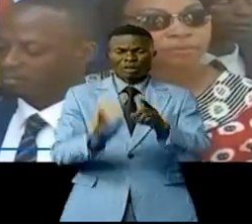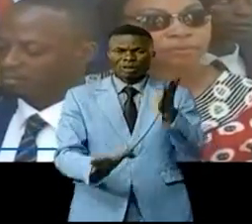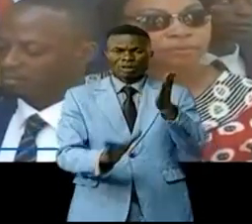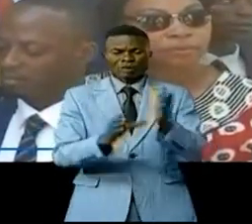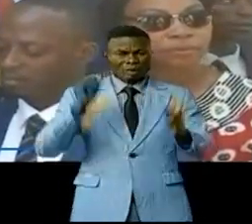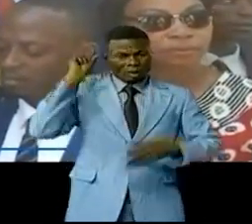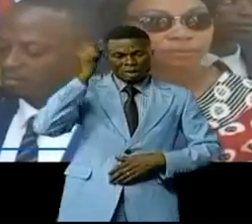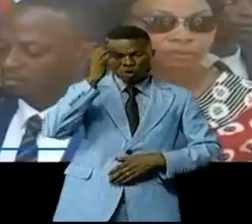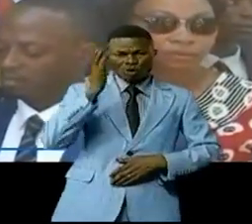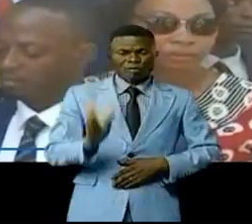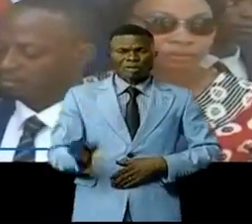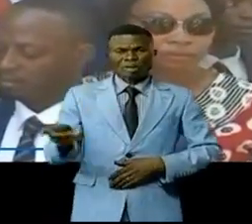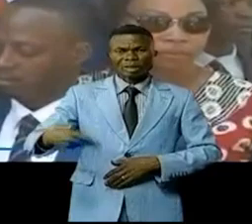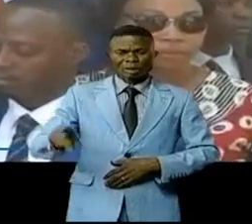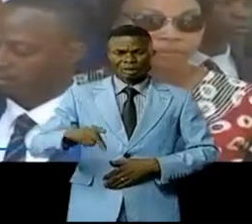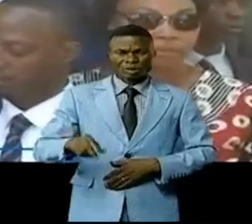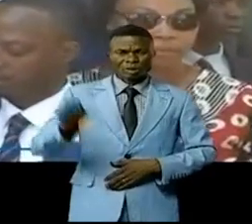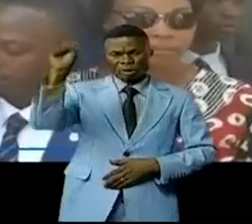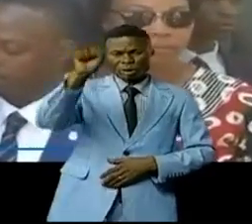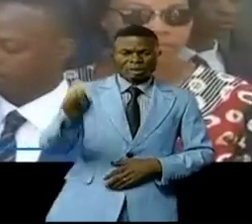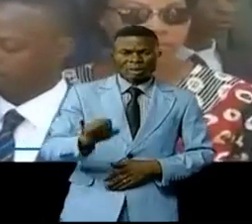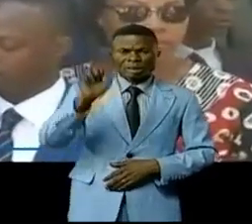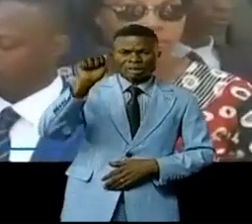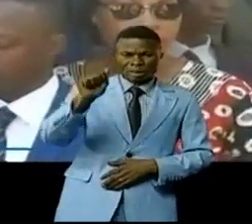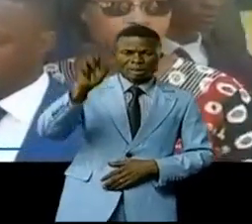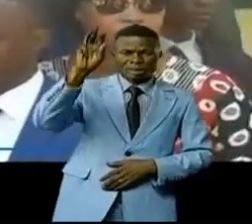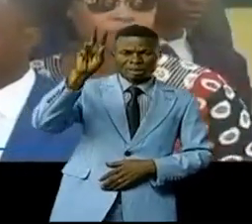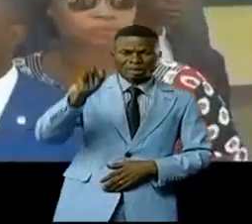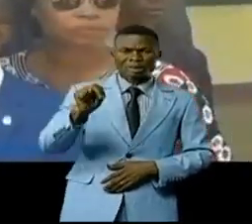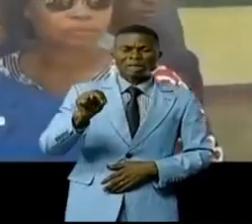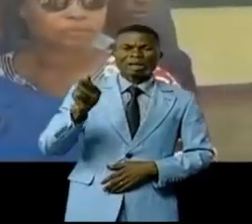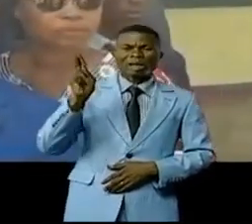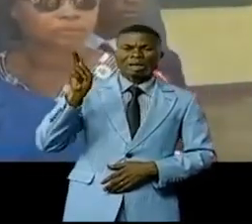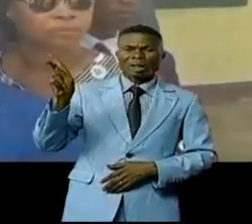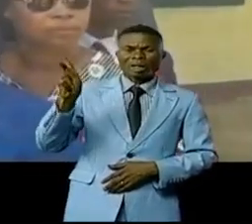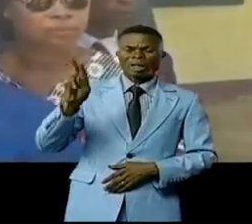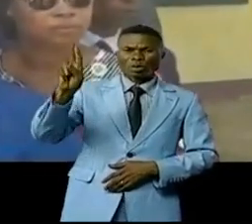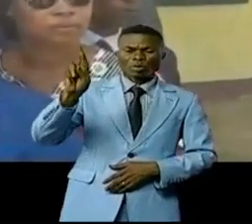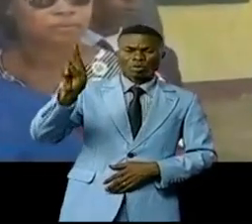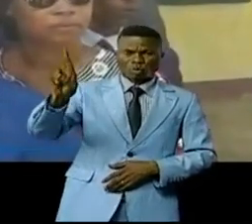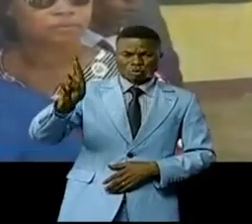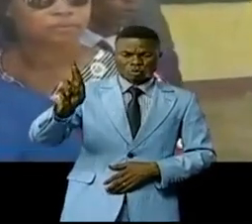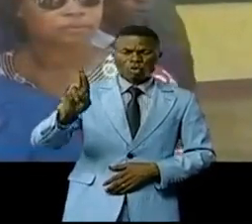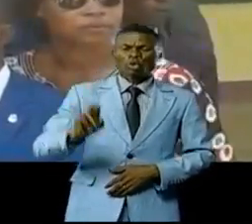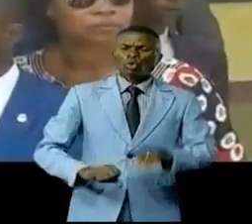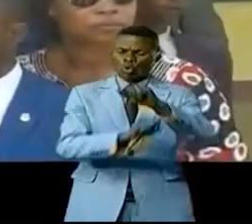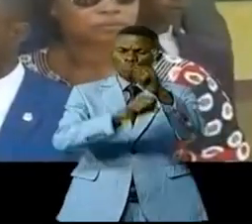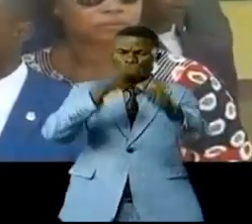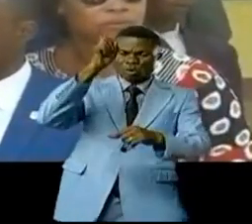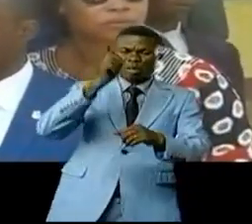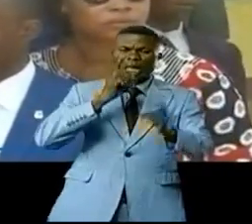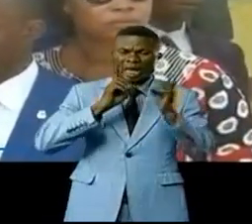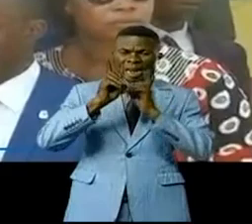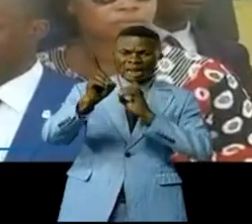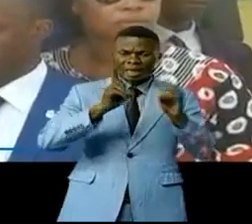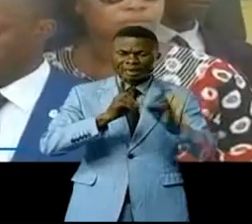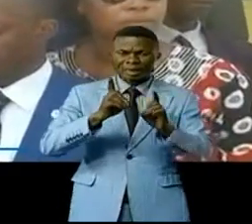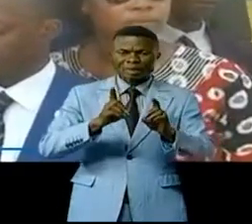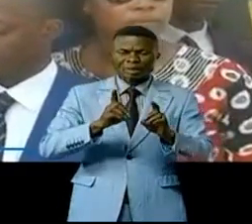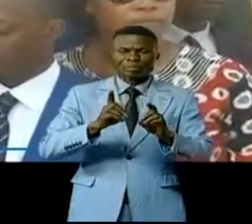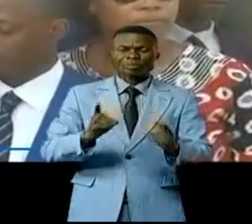vice-gouverneurs de la province du Sankuru. Nous devons privilégier le dialogue,